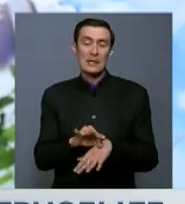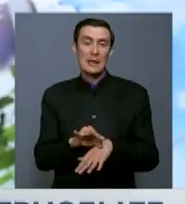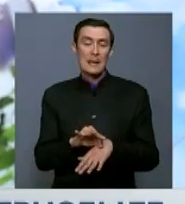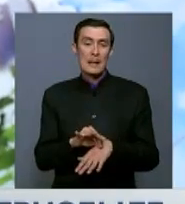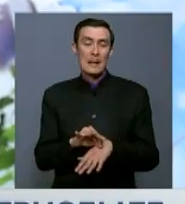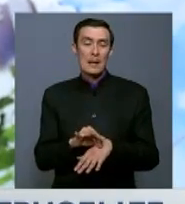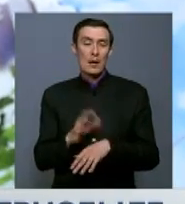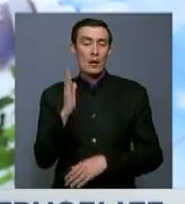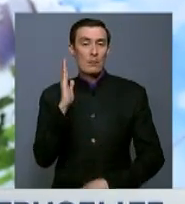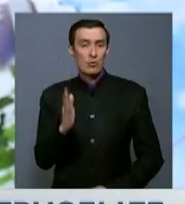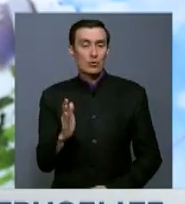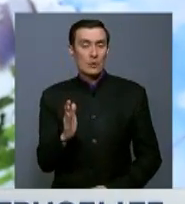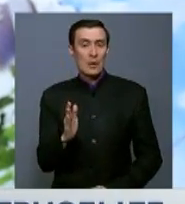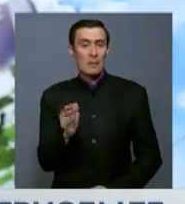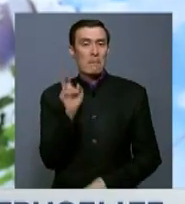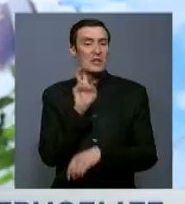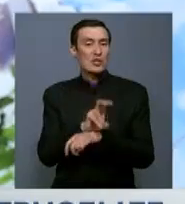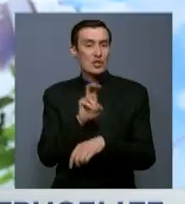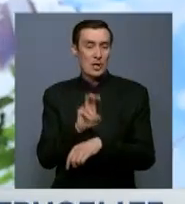будут